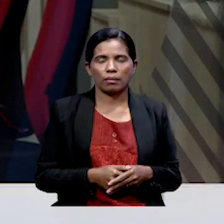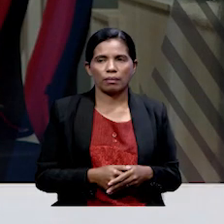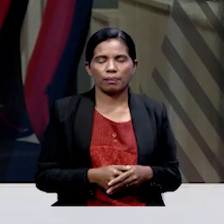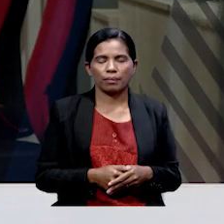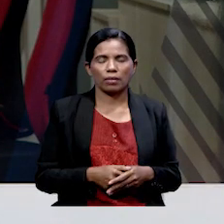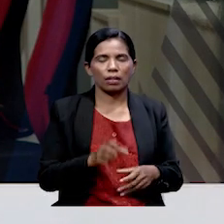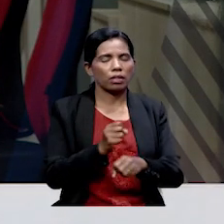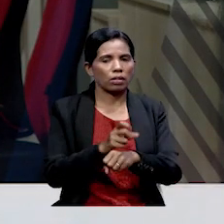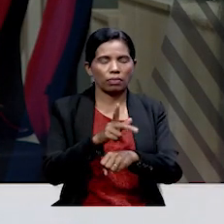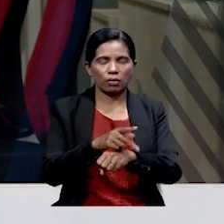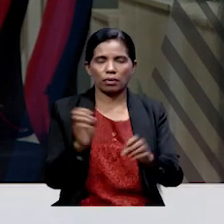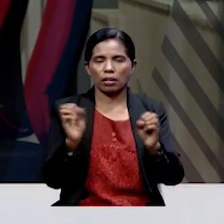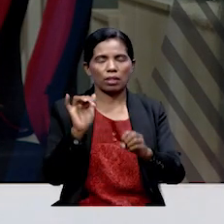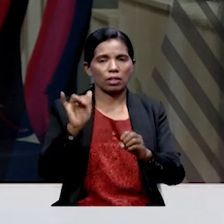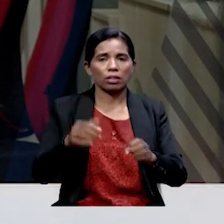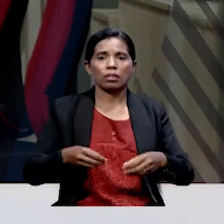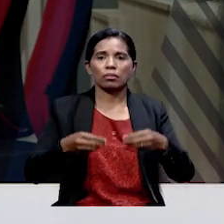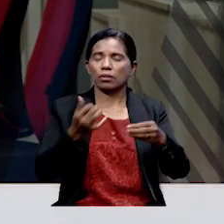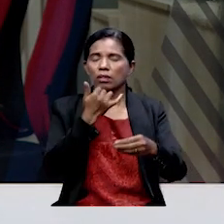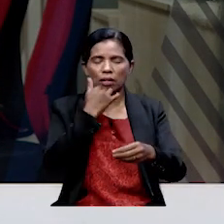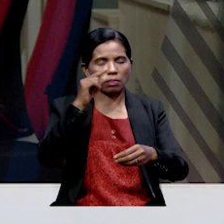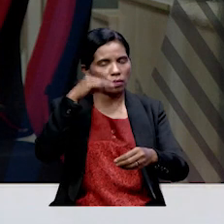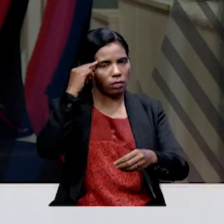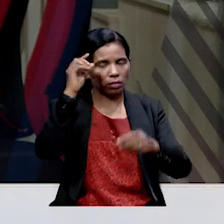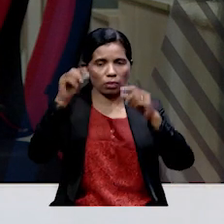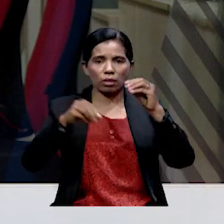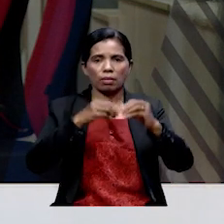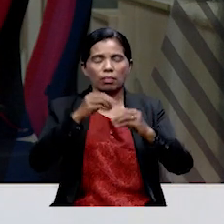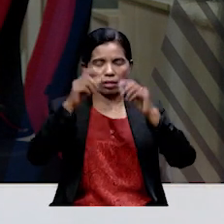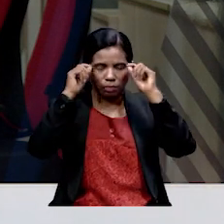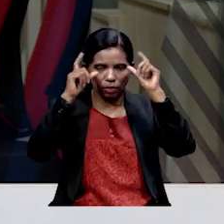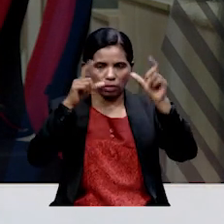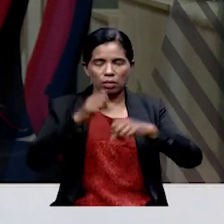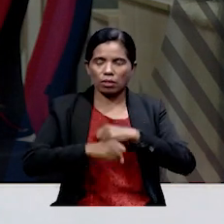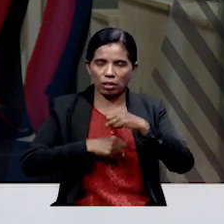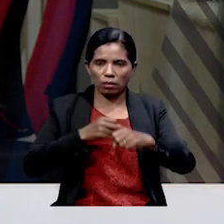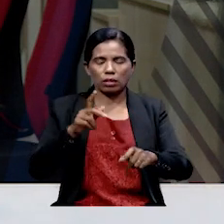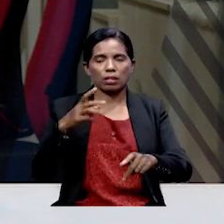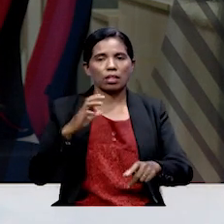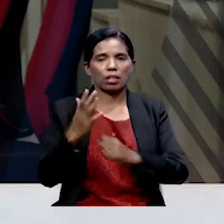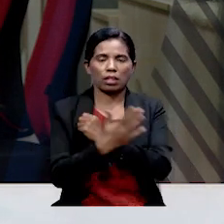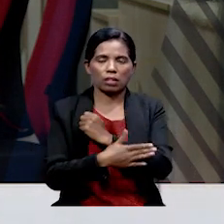Se fope la concordat fo sala governo con a Batimor oan sirene beterus ia emanerai.